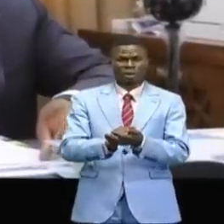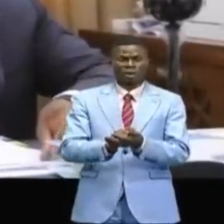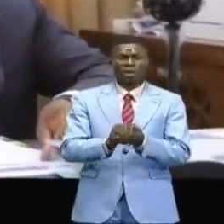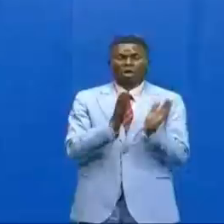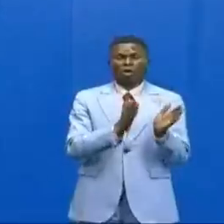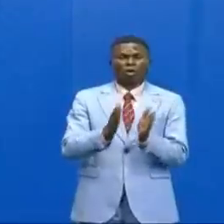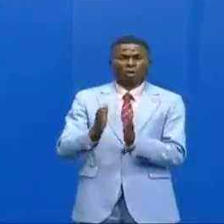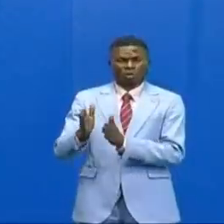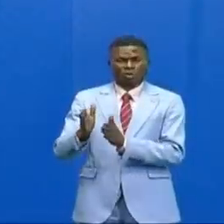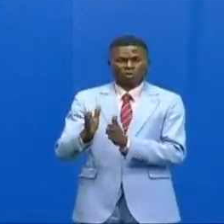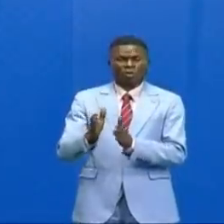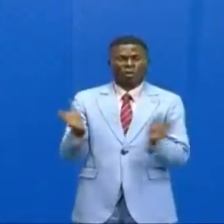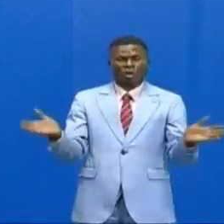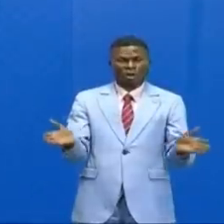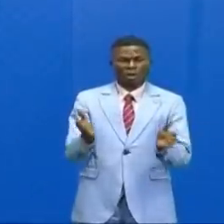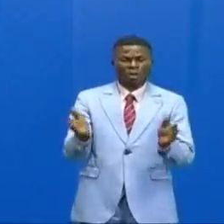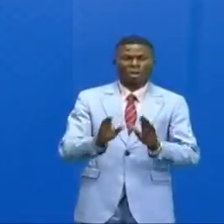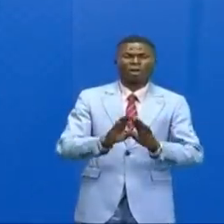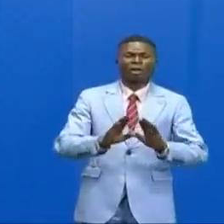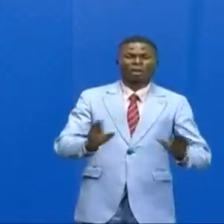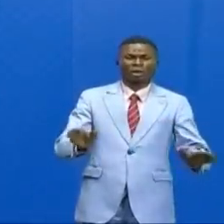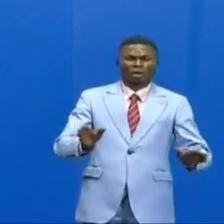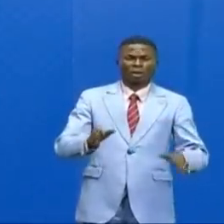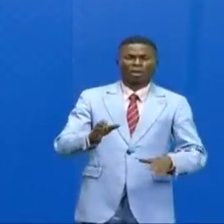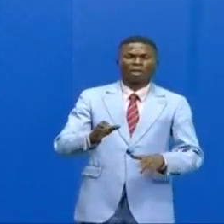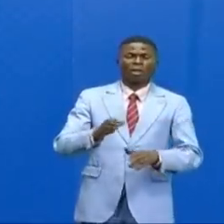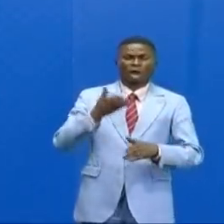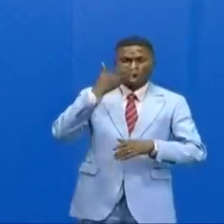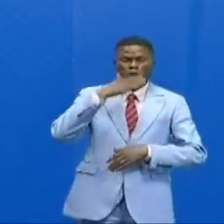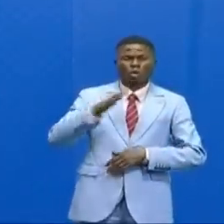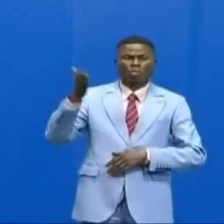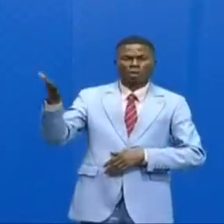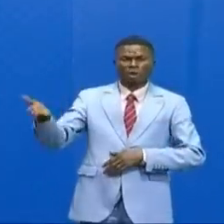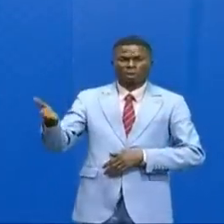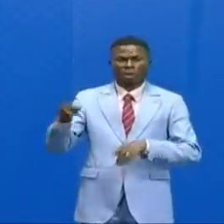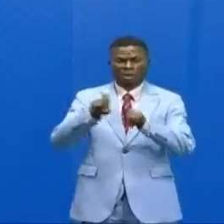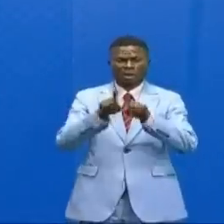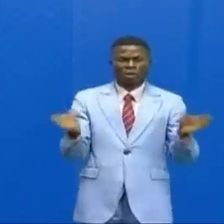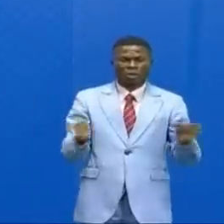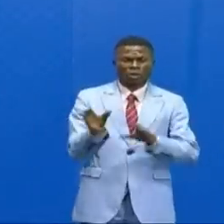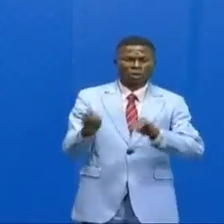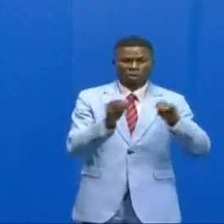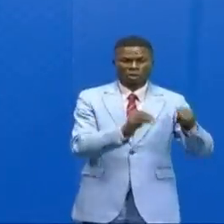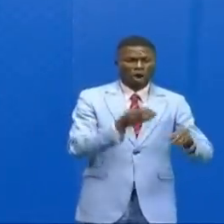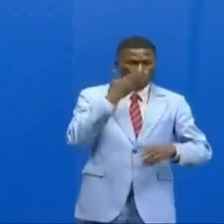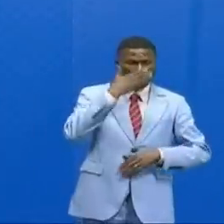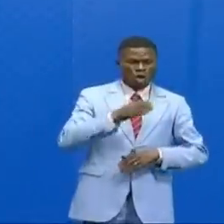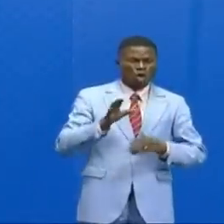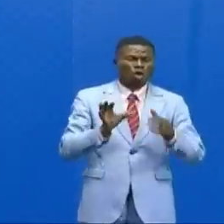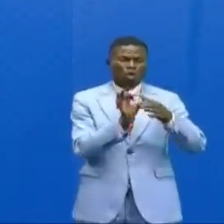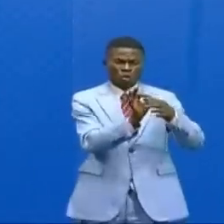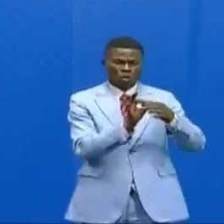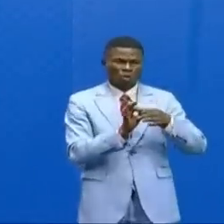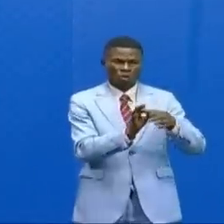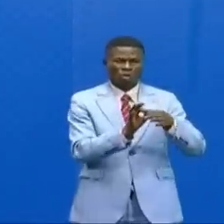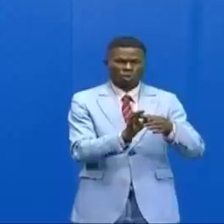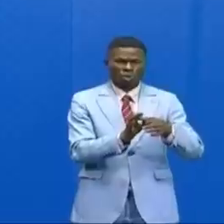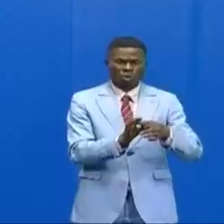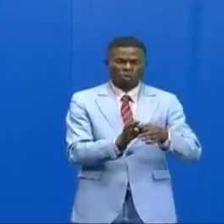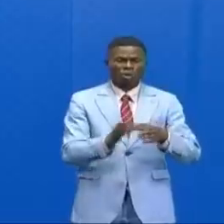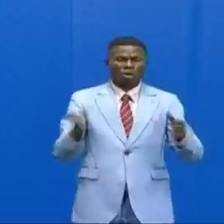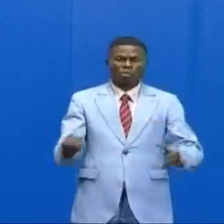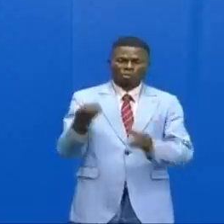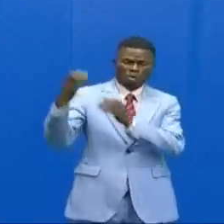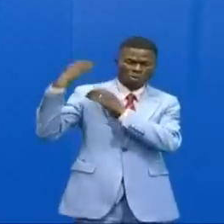prévu le renforcement des capacités des centres existants et la mise en place d'un centre de coordination en vue de la prise en